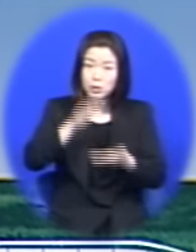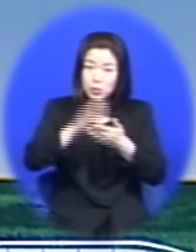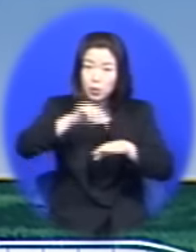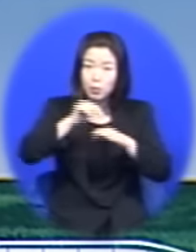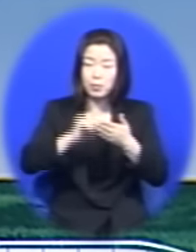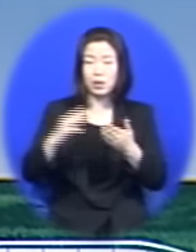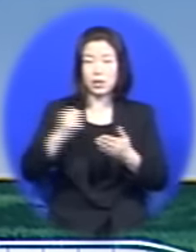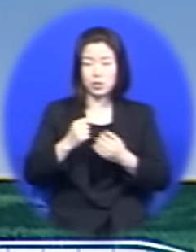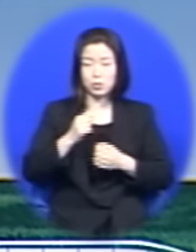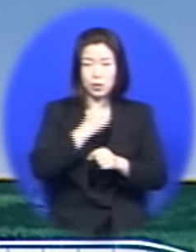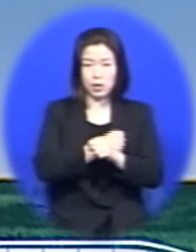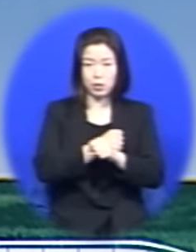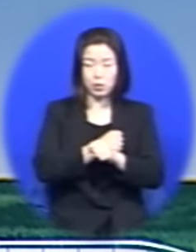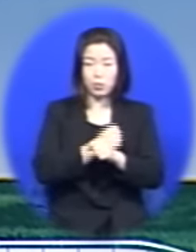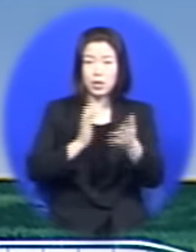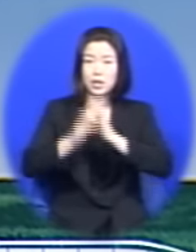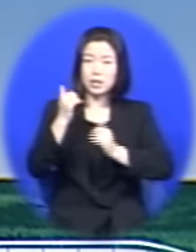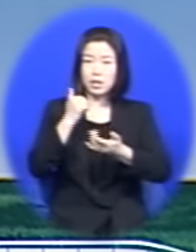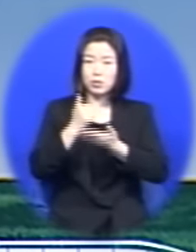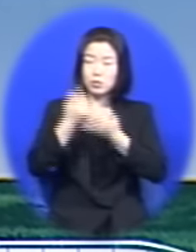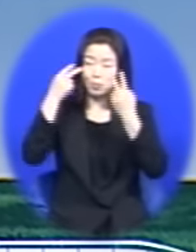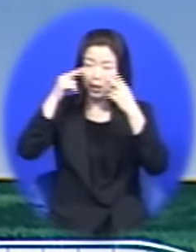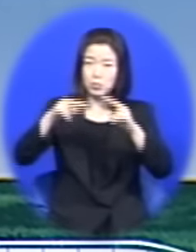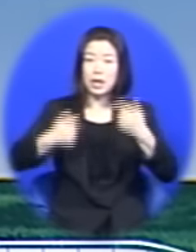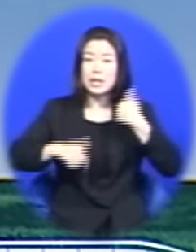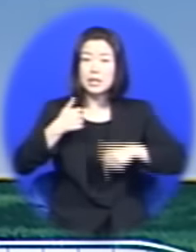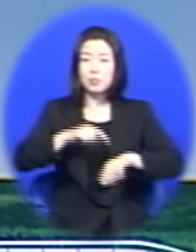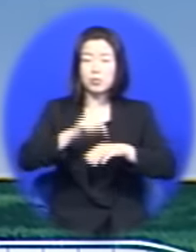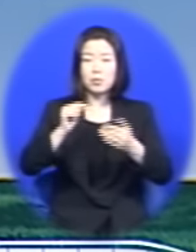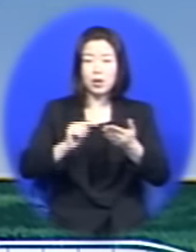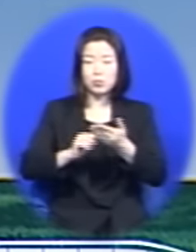하게 되고, 예수님을 바라보니까 기쁜 마음으로 하게 되는 겁니다.